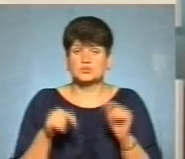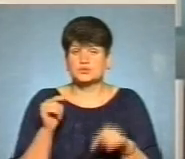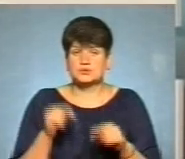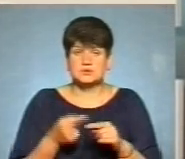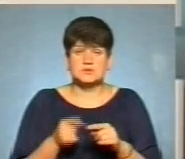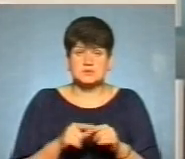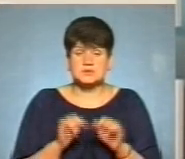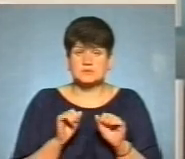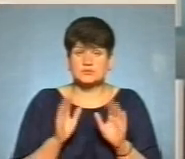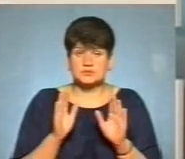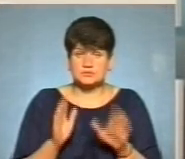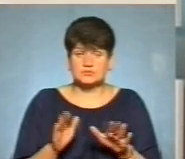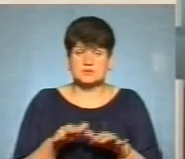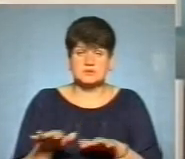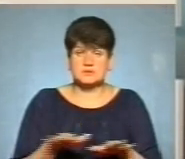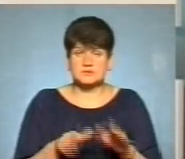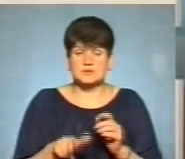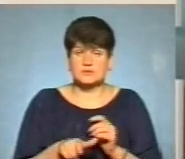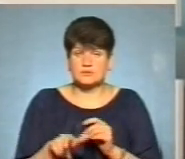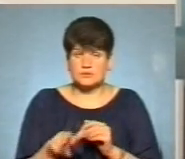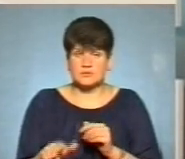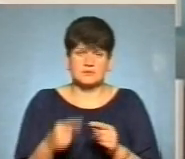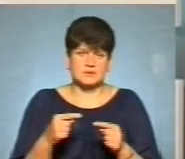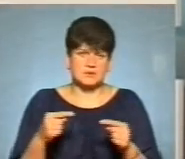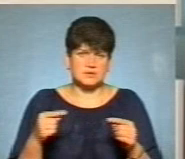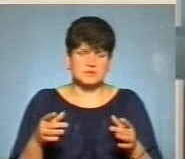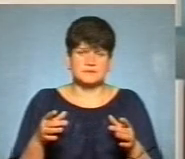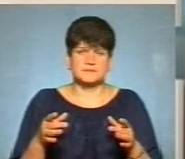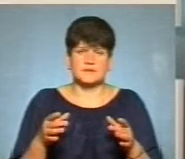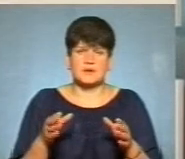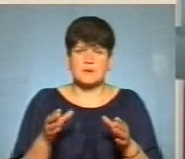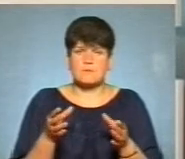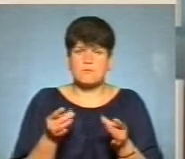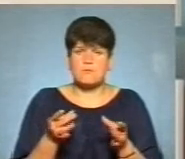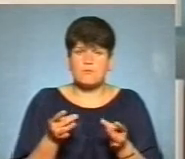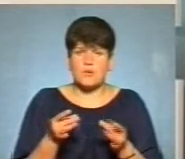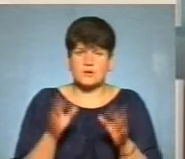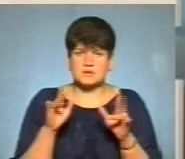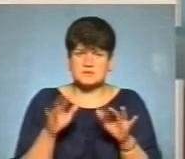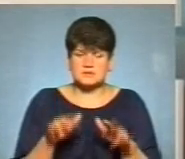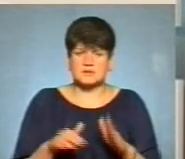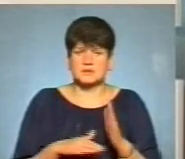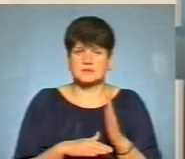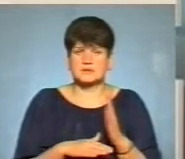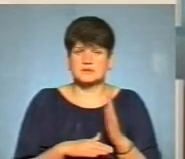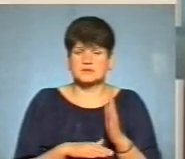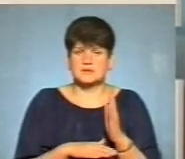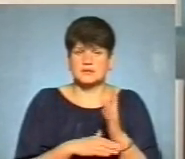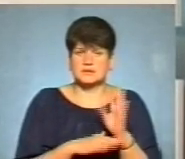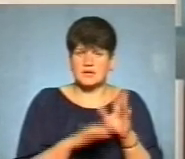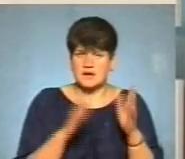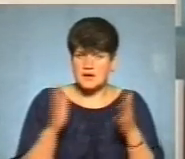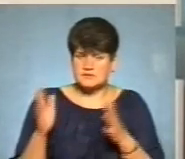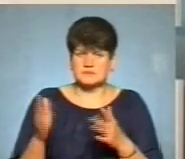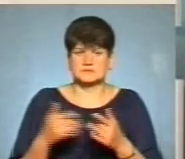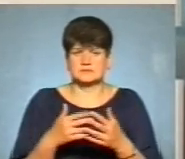може провокувати ожеледицю на дорогах, інші налипання, скажімо, мокрого снігу на деревах, на проводах і таке інше.